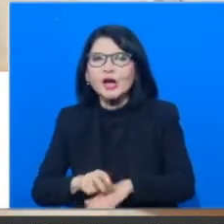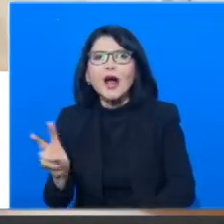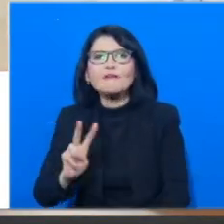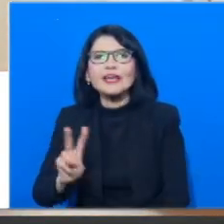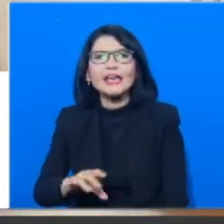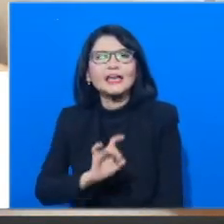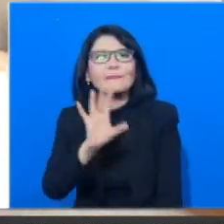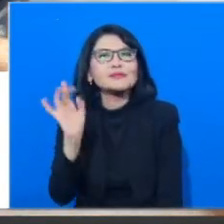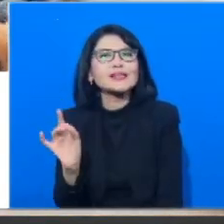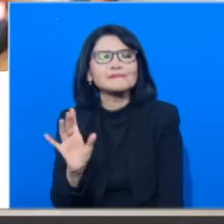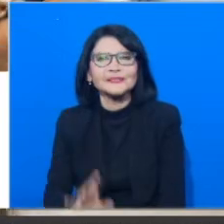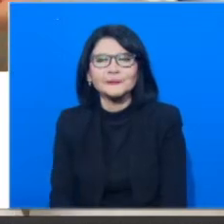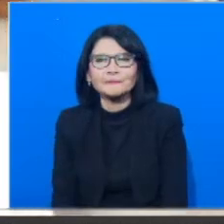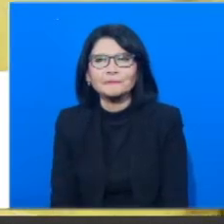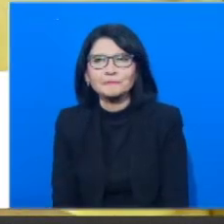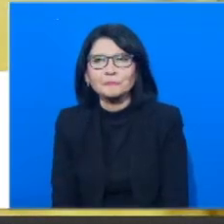sebagainya.